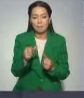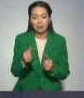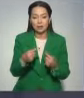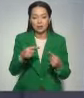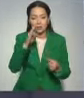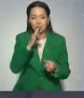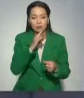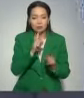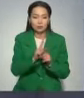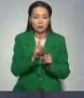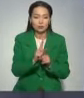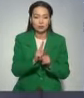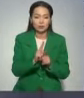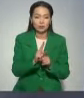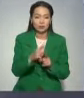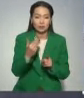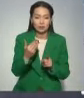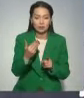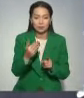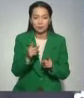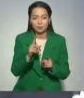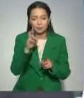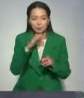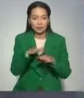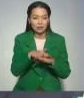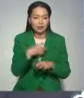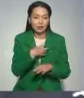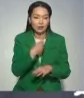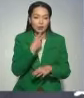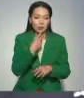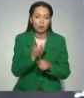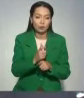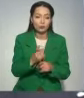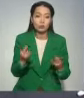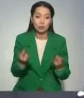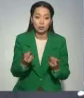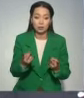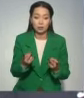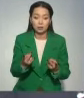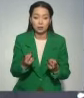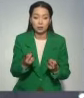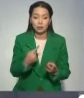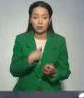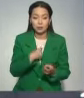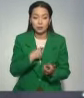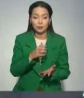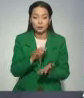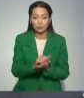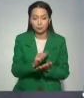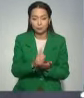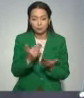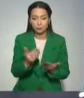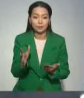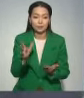казахстанцы не сомневаются что как минимум один иностранный язык знать необходимо То есть я занимаюсь электроникой